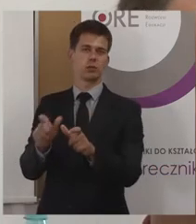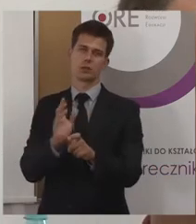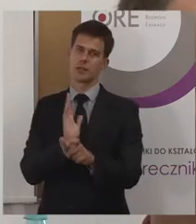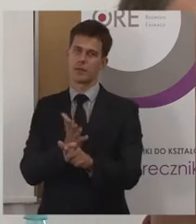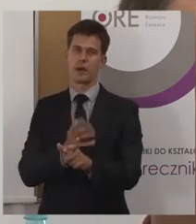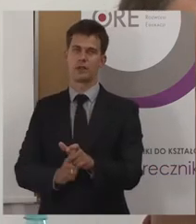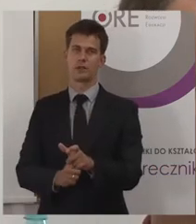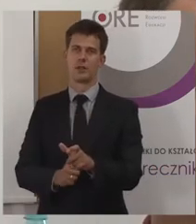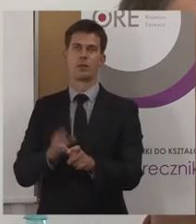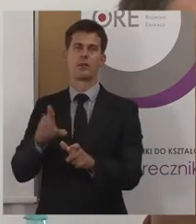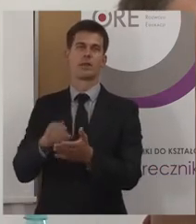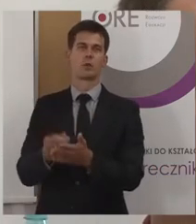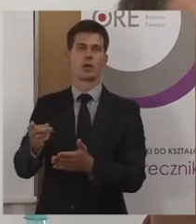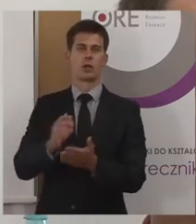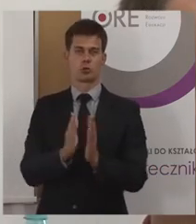osoba czyta,